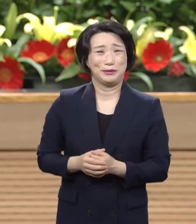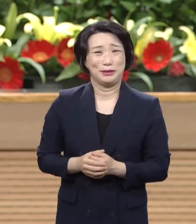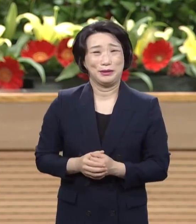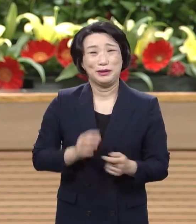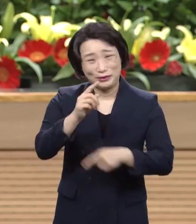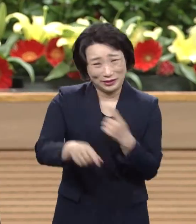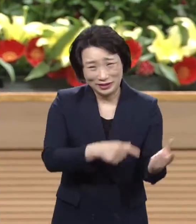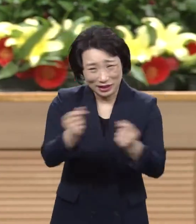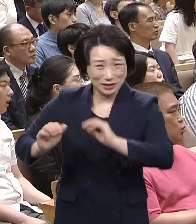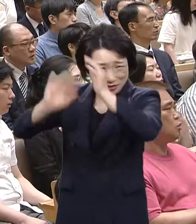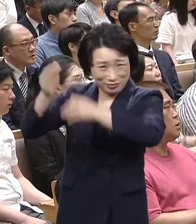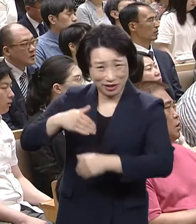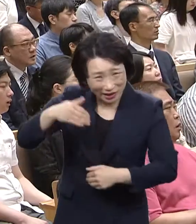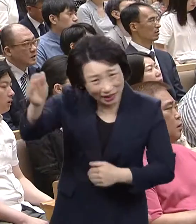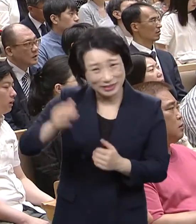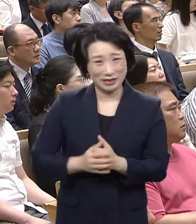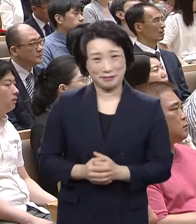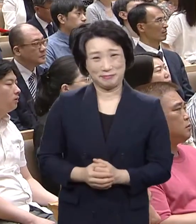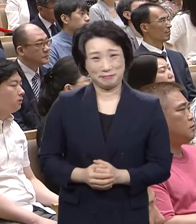다시 천국 가자.